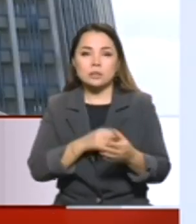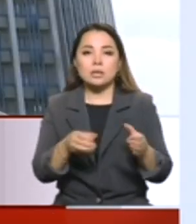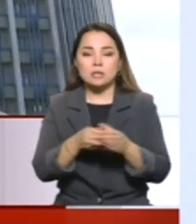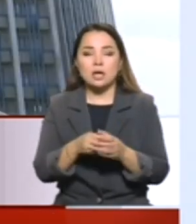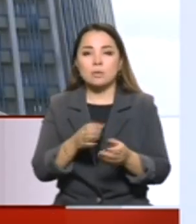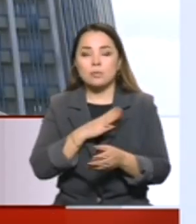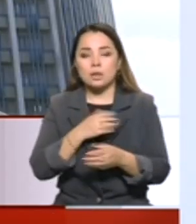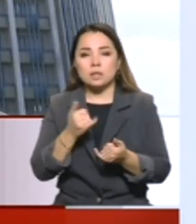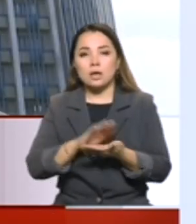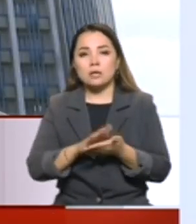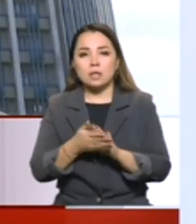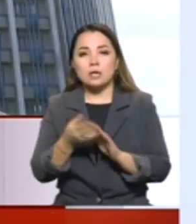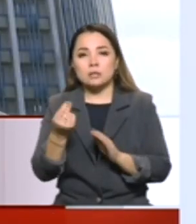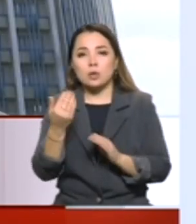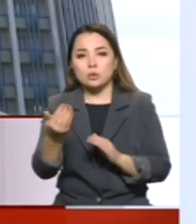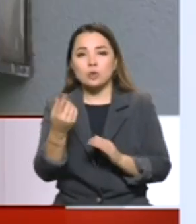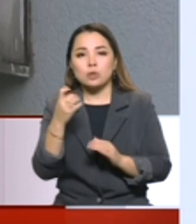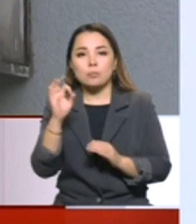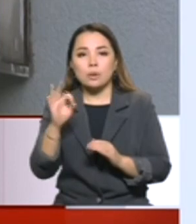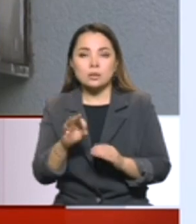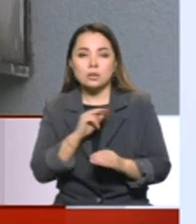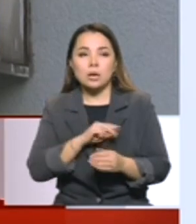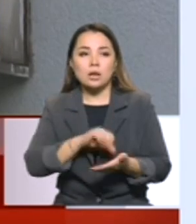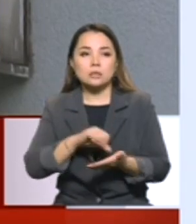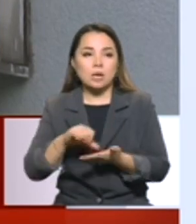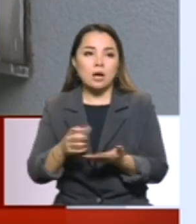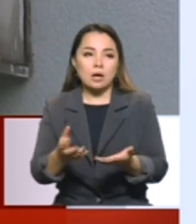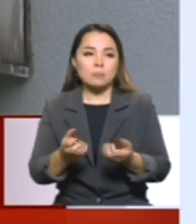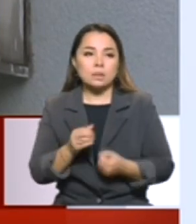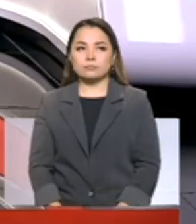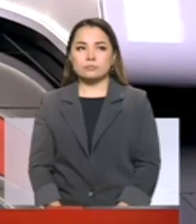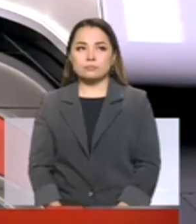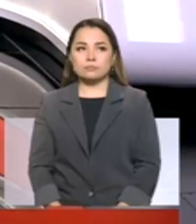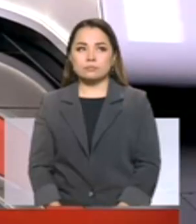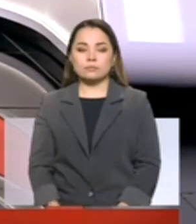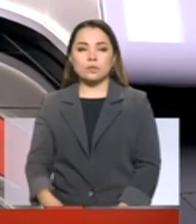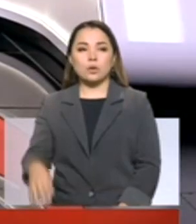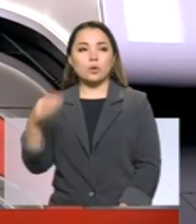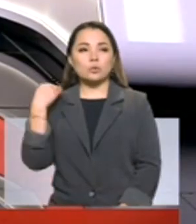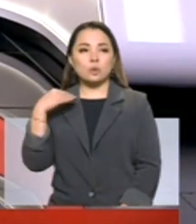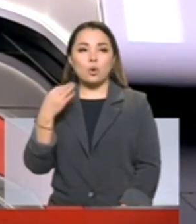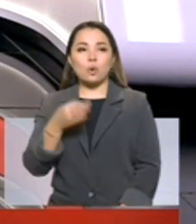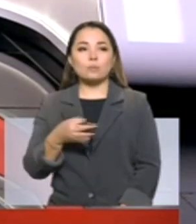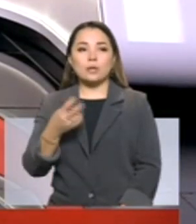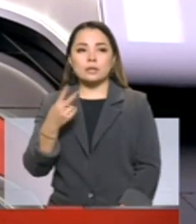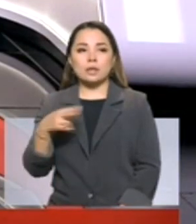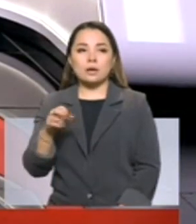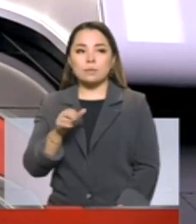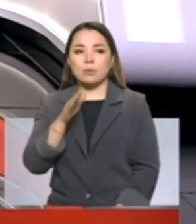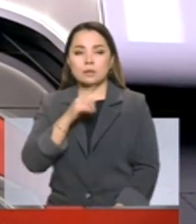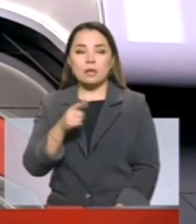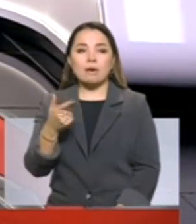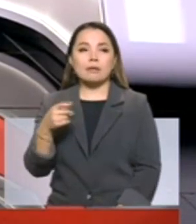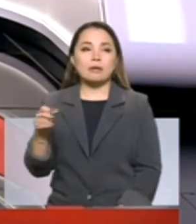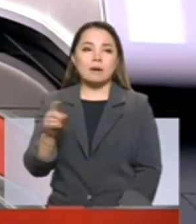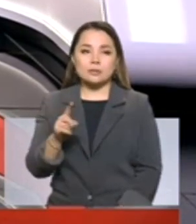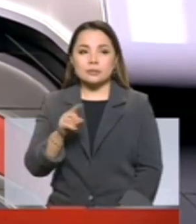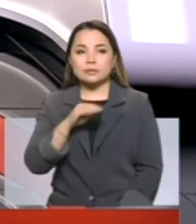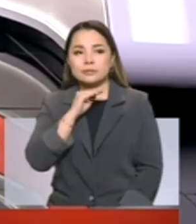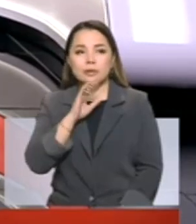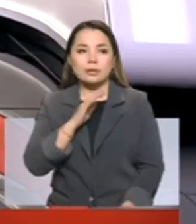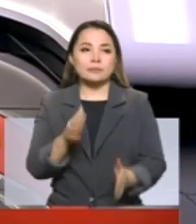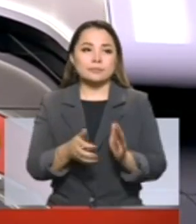серіктестерінің жарғылық капиталындағы 100% қатысу үлесі қабылданды. Түркістан облысында 2 аптадан бері сұйытылған газ